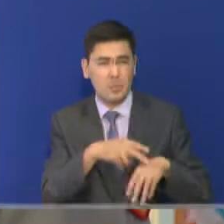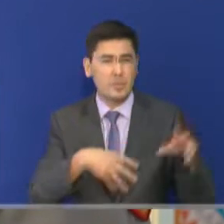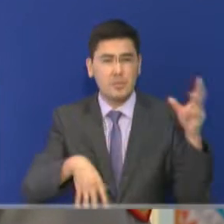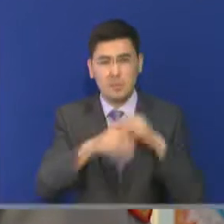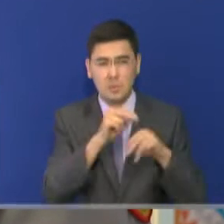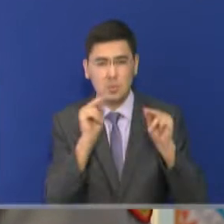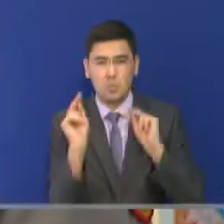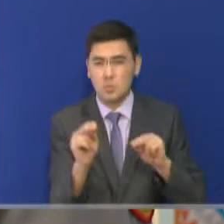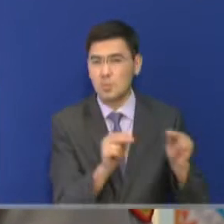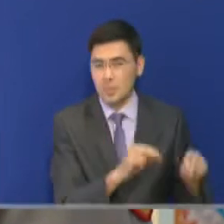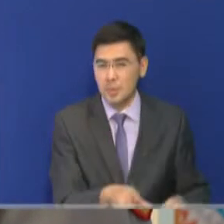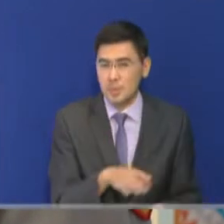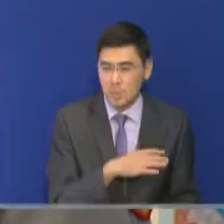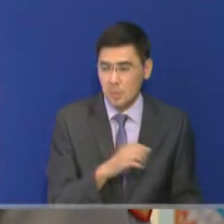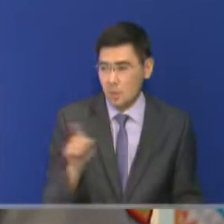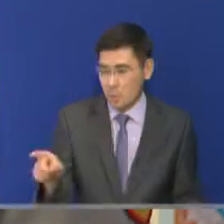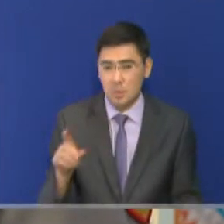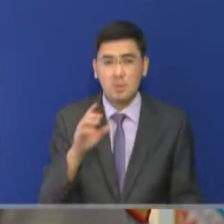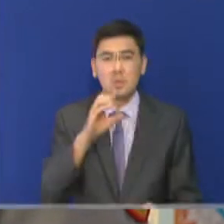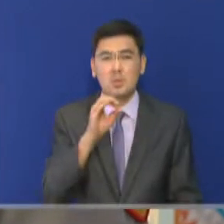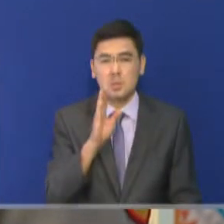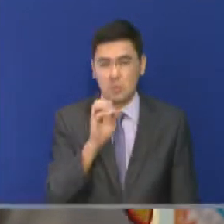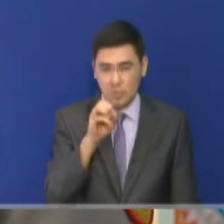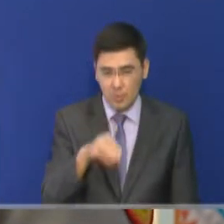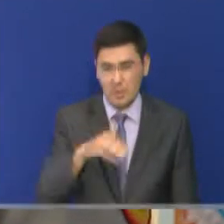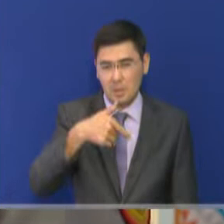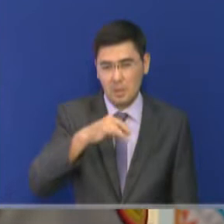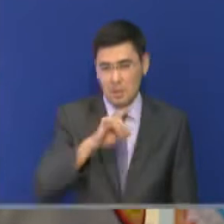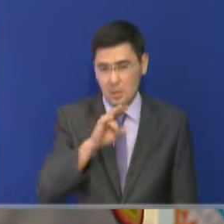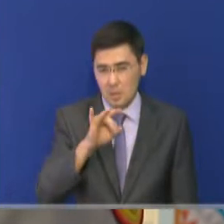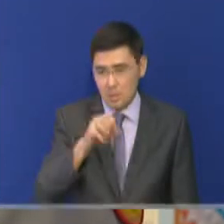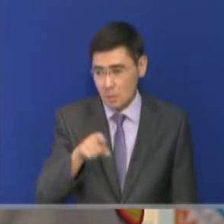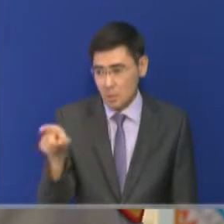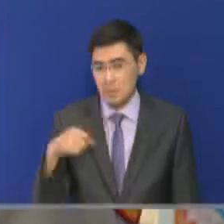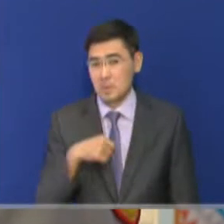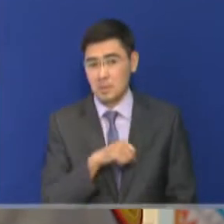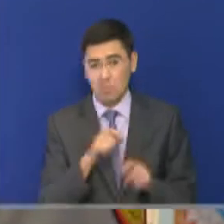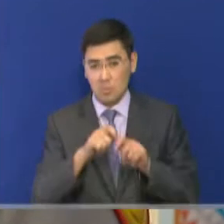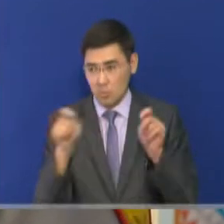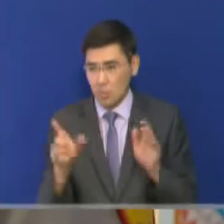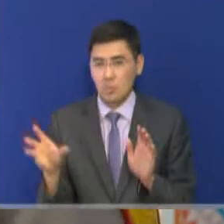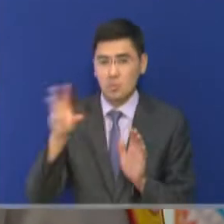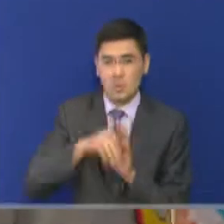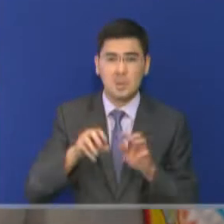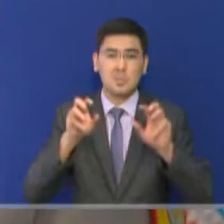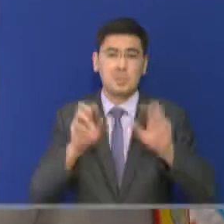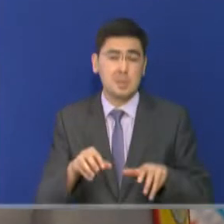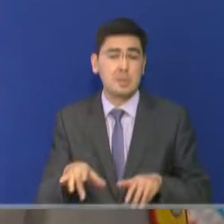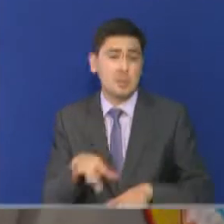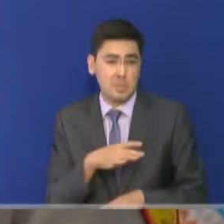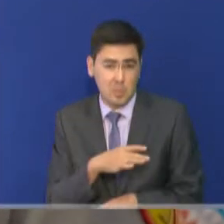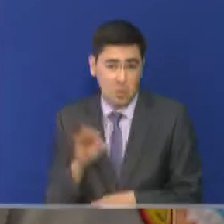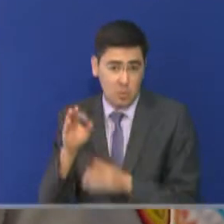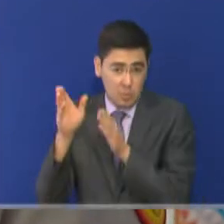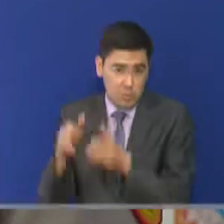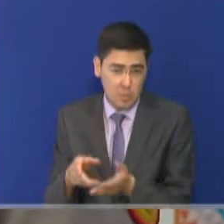шығып осы совет генералов деген ұйымды өзі ашып басқарған кісі болады. Сол кісінің көп жазба деректер,